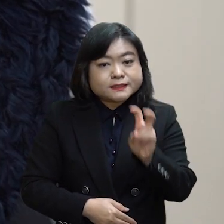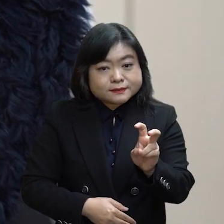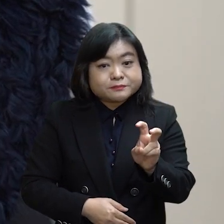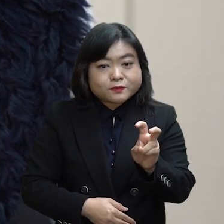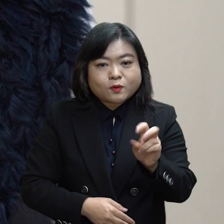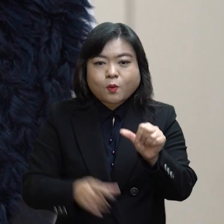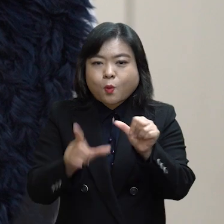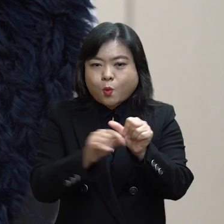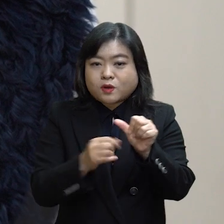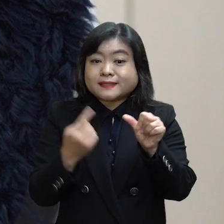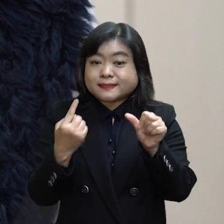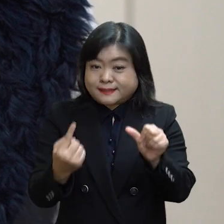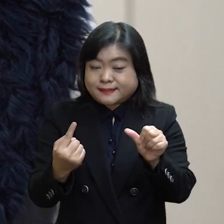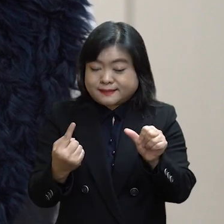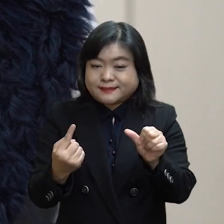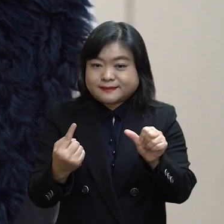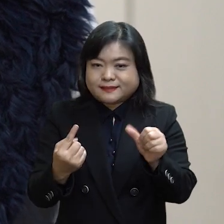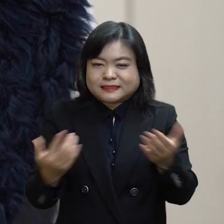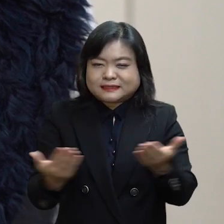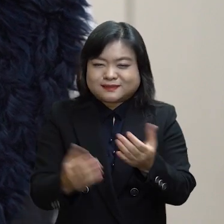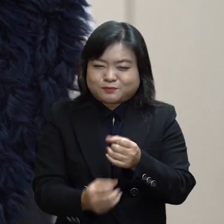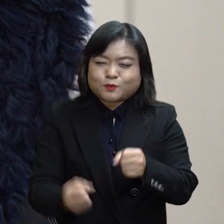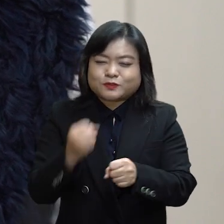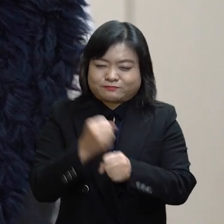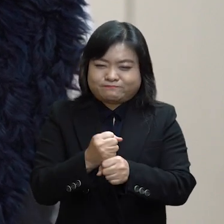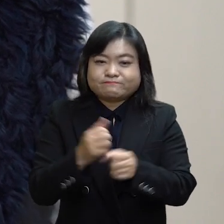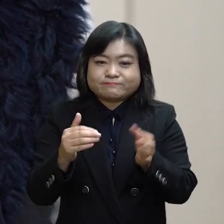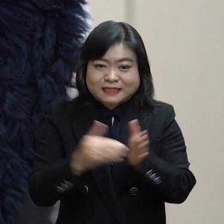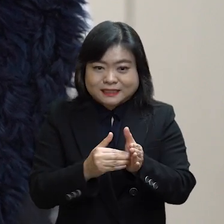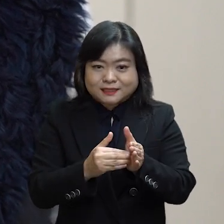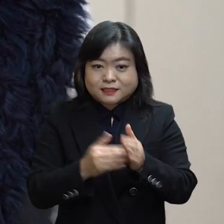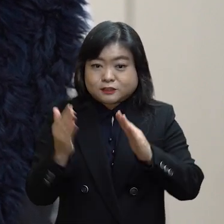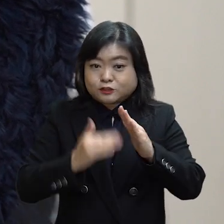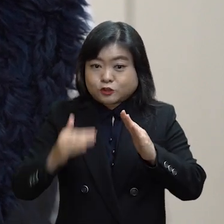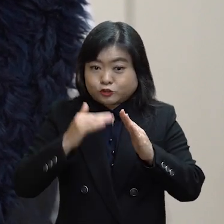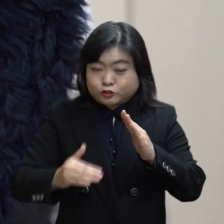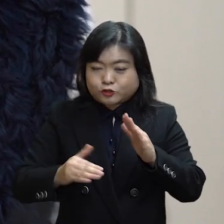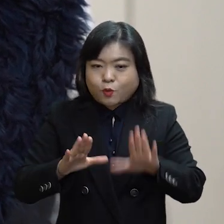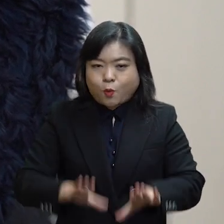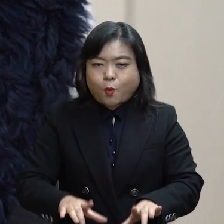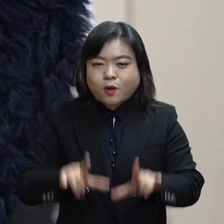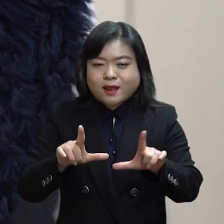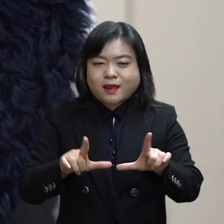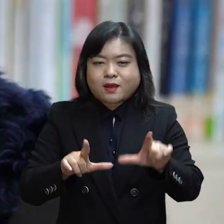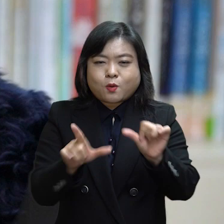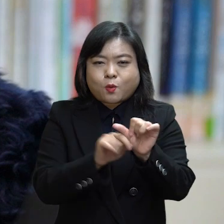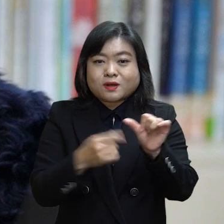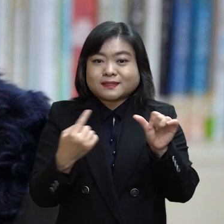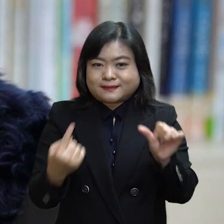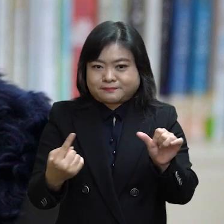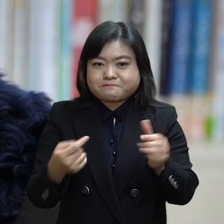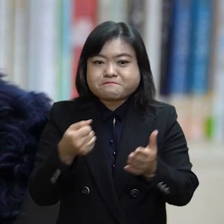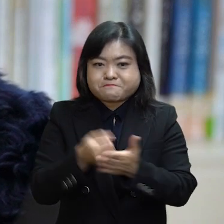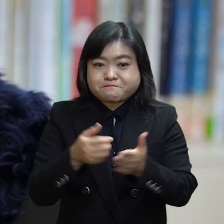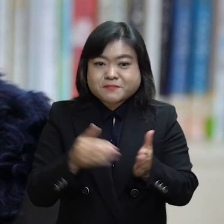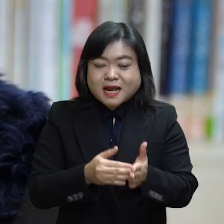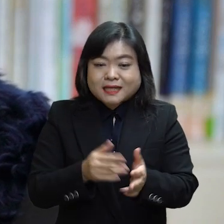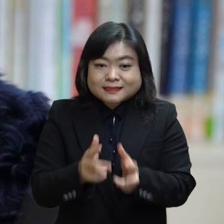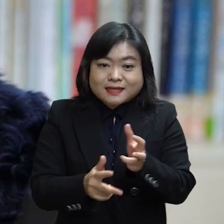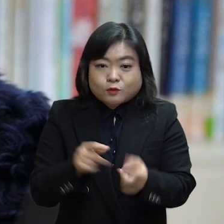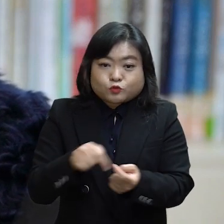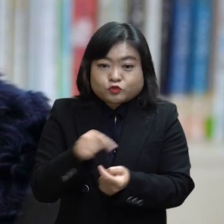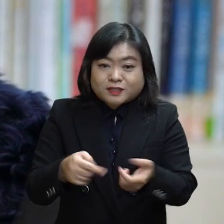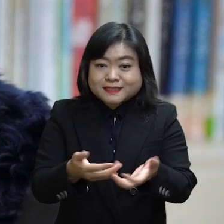2020년 5월 1일자로 복직을 했고 이제 정규직은 이제 올해 5월 1일자로 그 사업